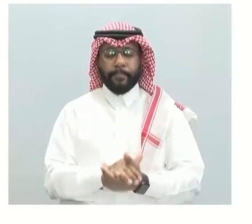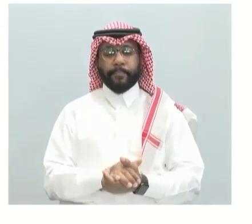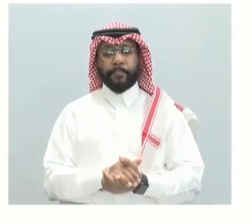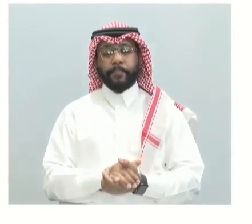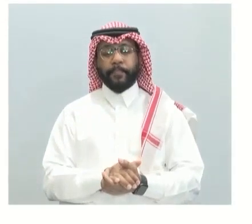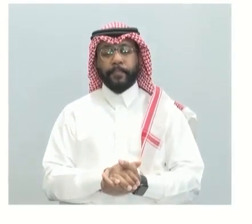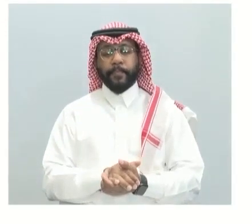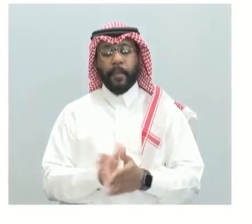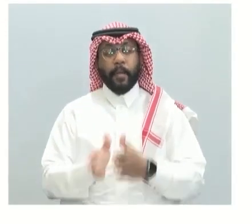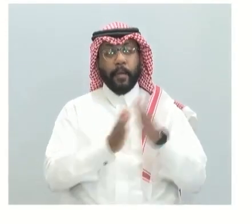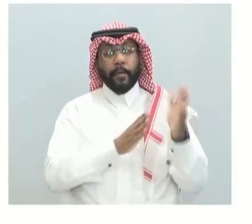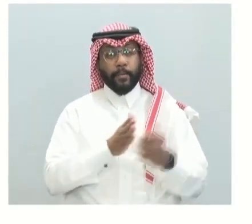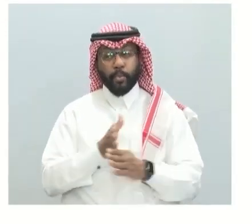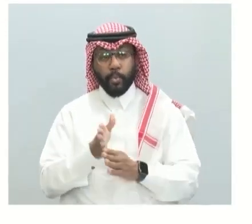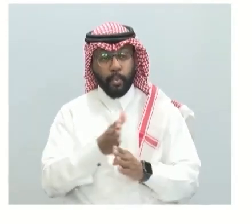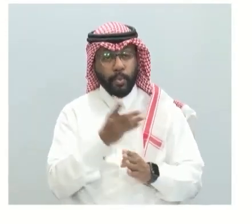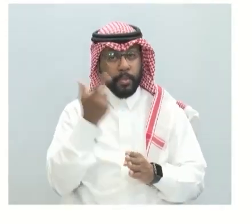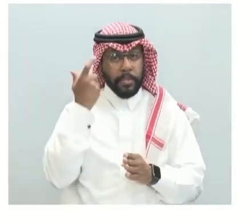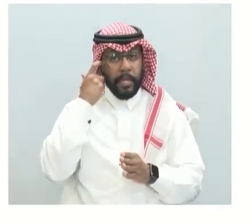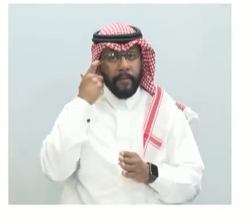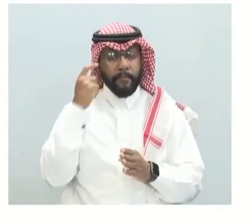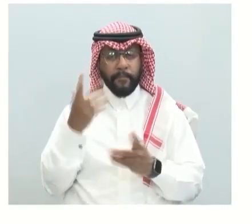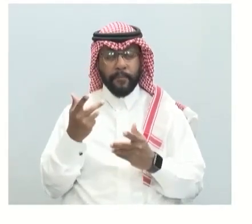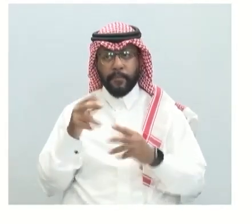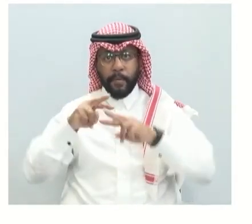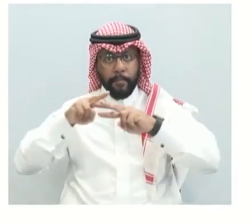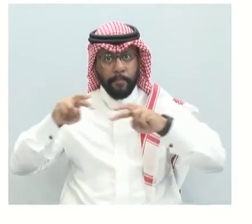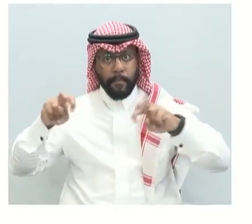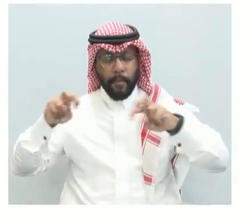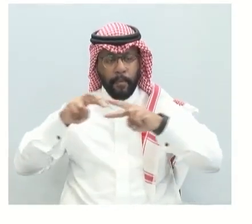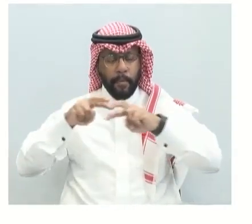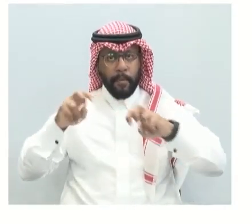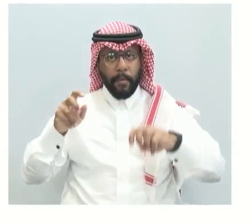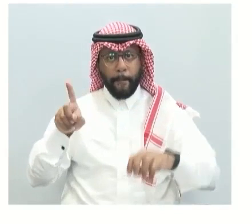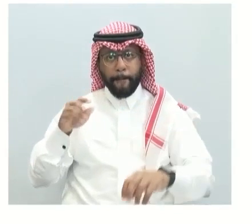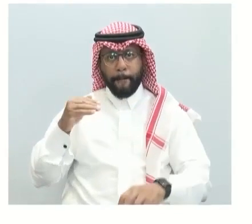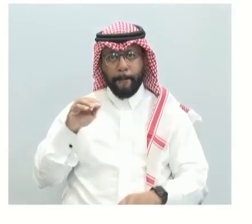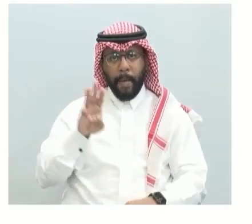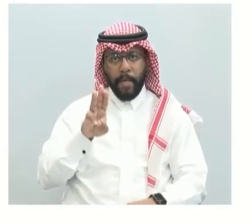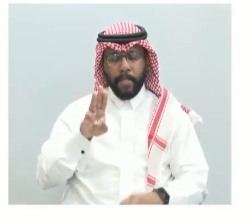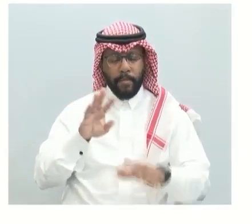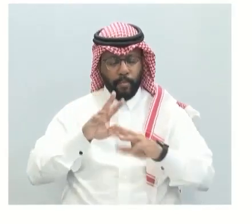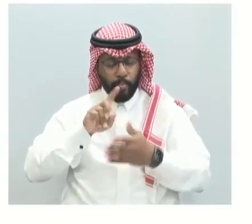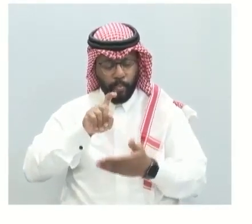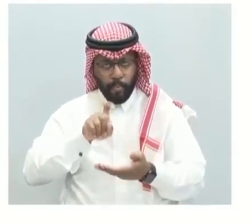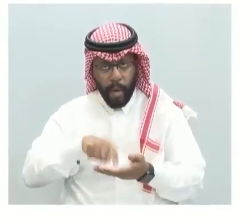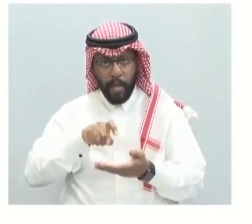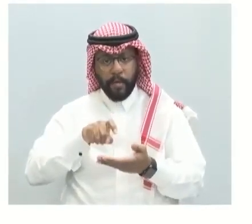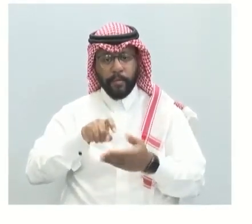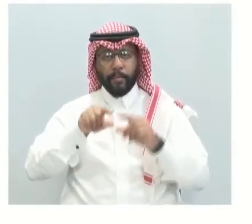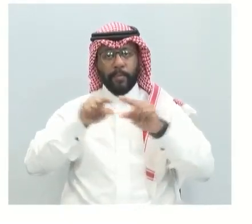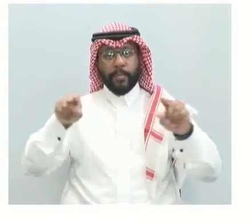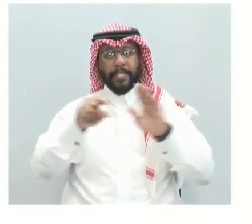طيب ما هي الطريقه الاستخدام محركات البحث باستخدام طبعا طريقه محركات البحث نقوم بفتح